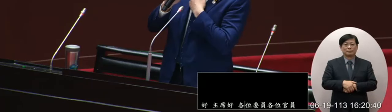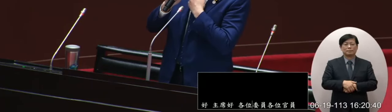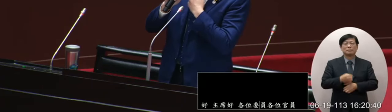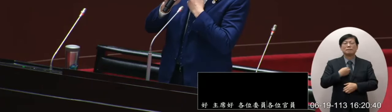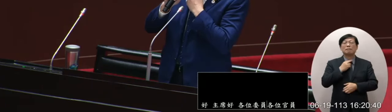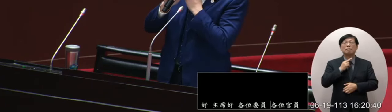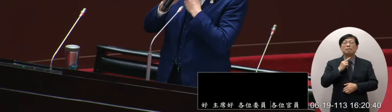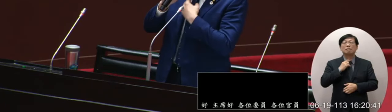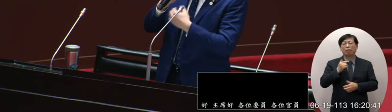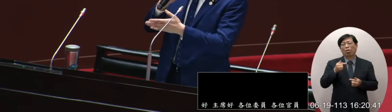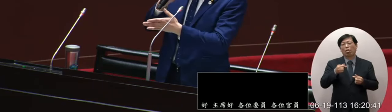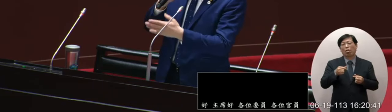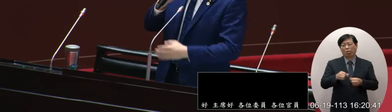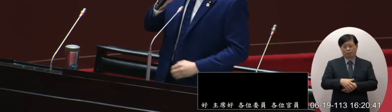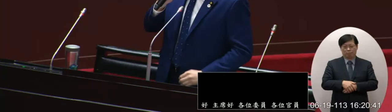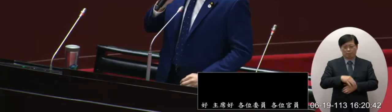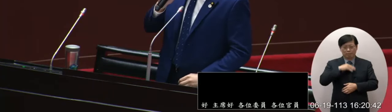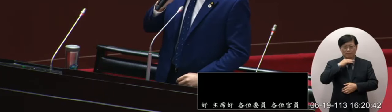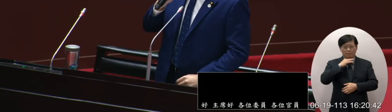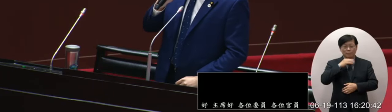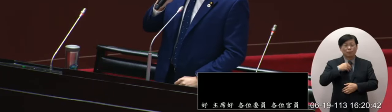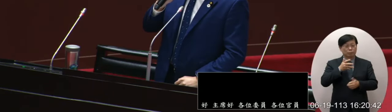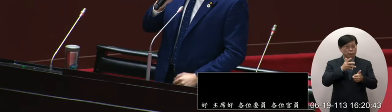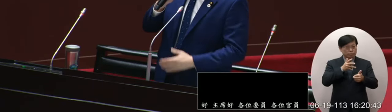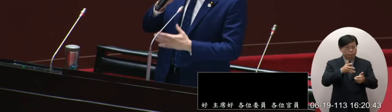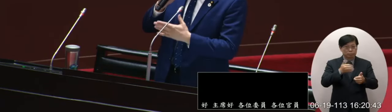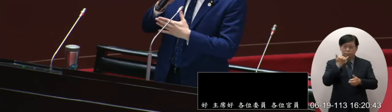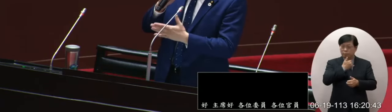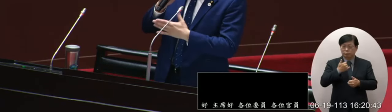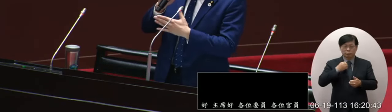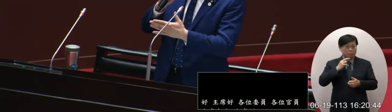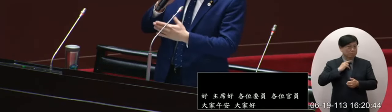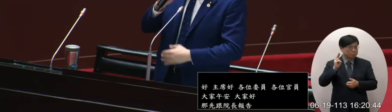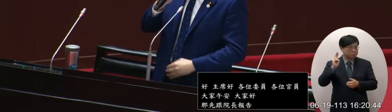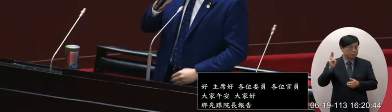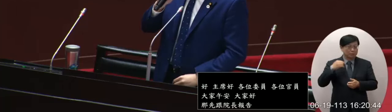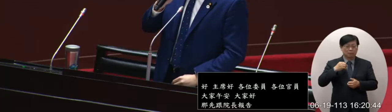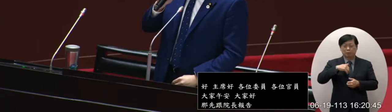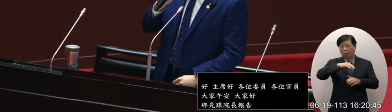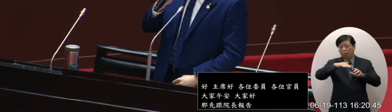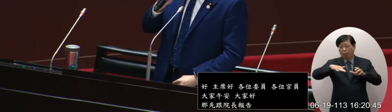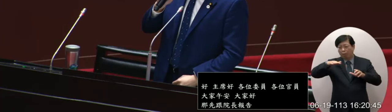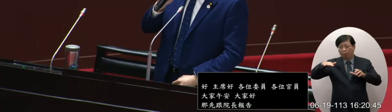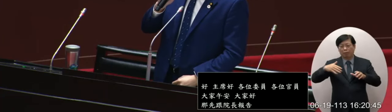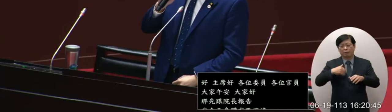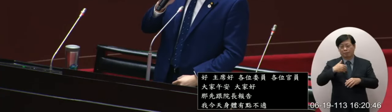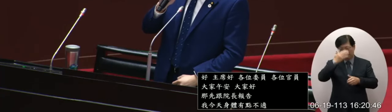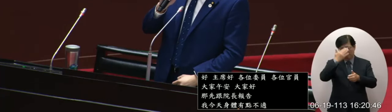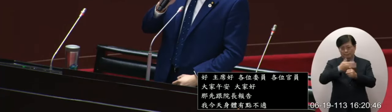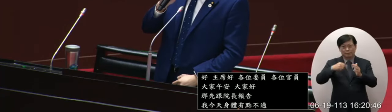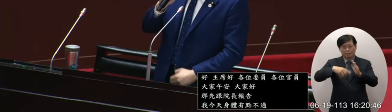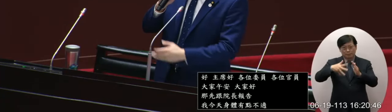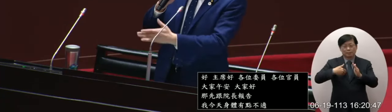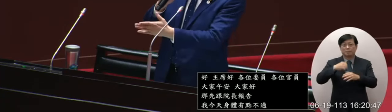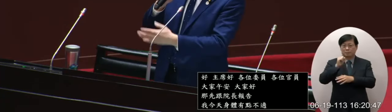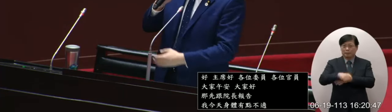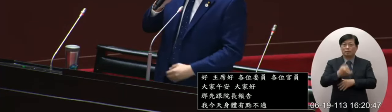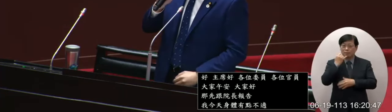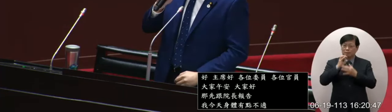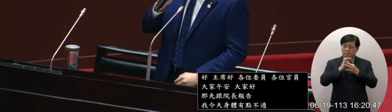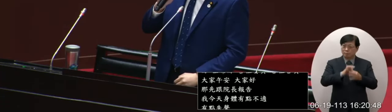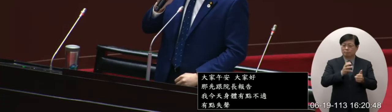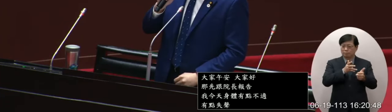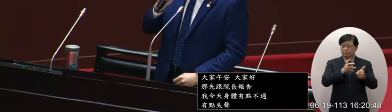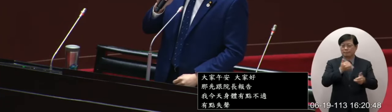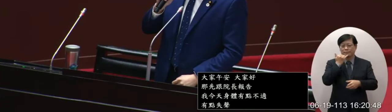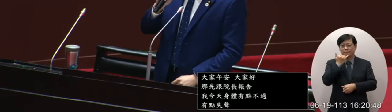以有点失声哦，所以等一下在询问的时候，可能声音会有时候高高低低的哦。那请院长允许我还是继续来